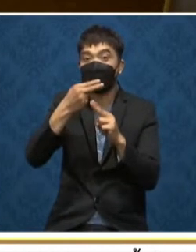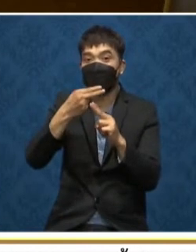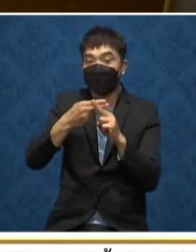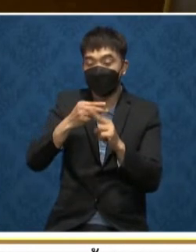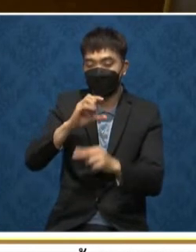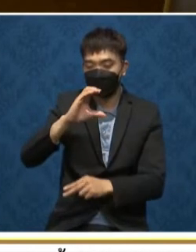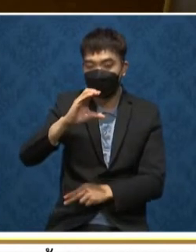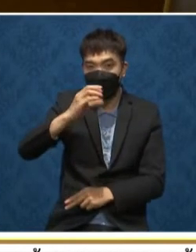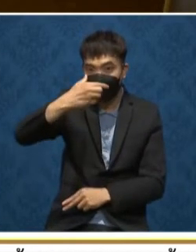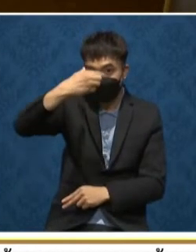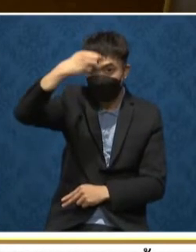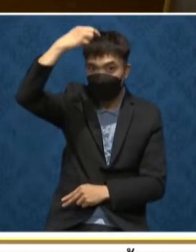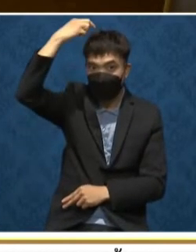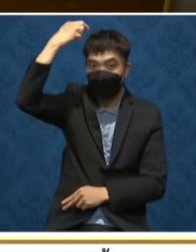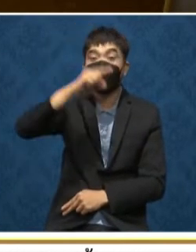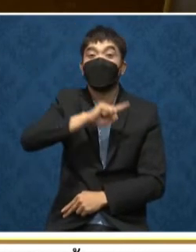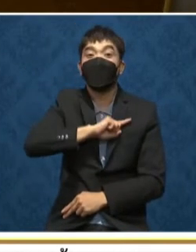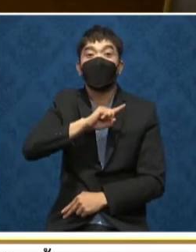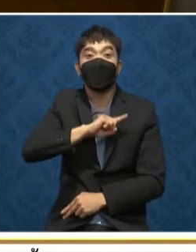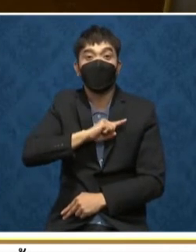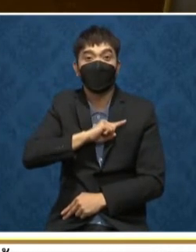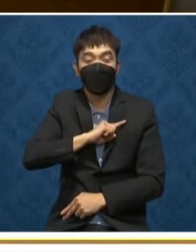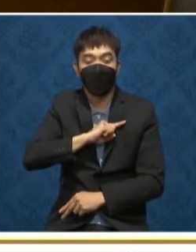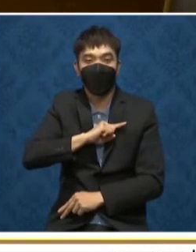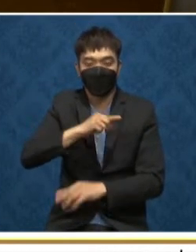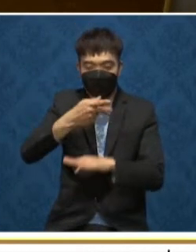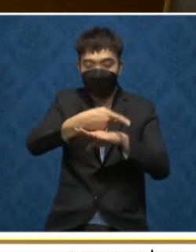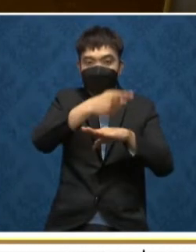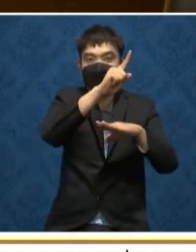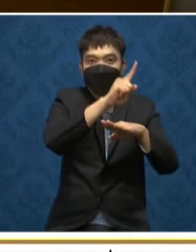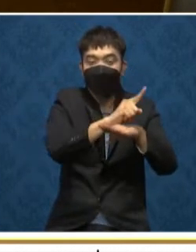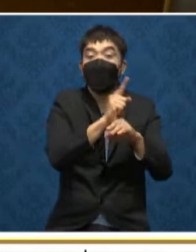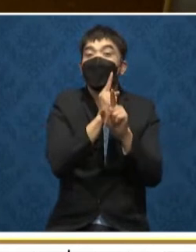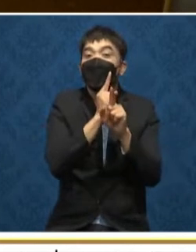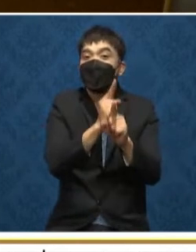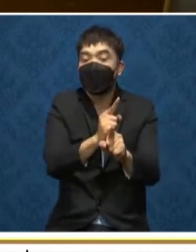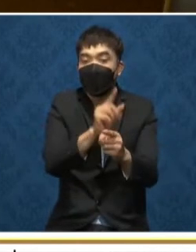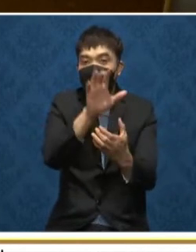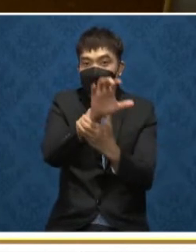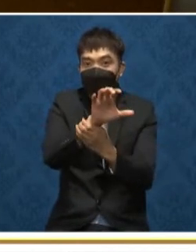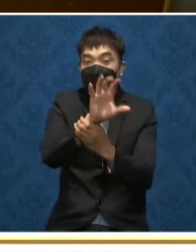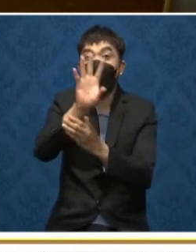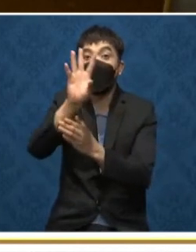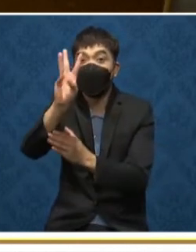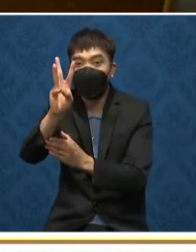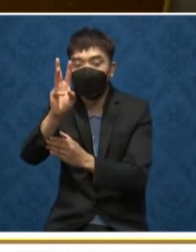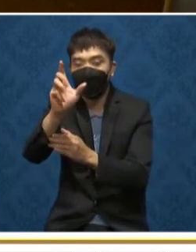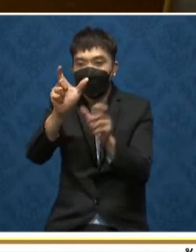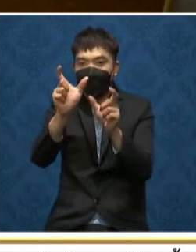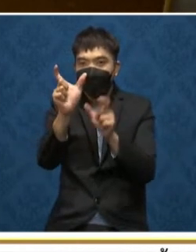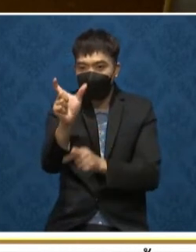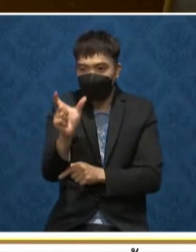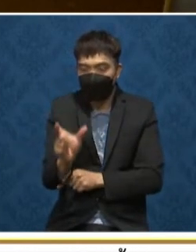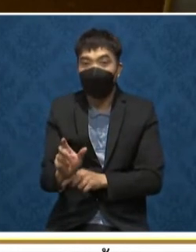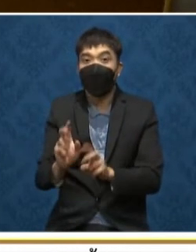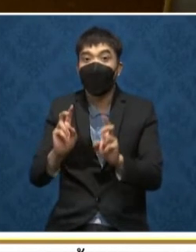ราษฎรตามข้อบังคับการประชุมข้อ 6วรรค 3นะครับ